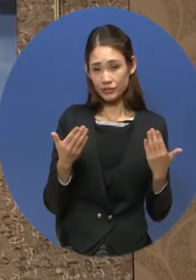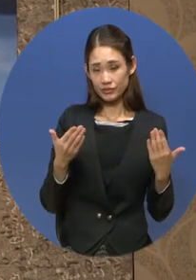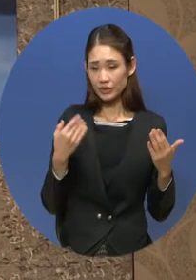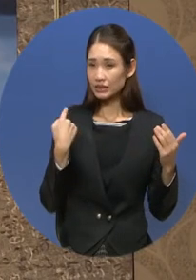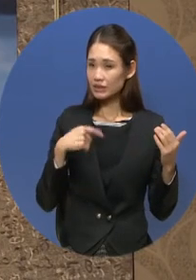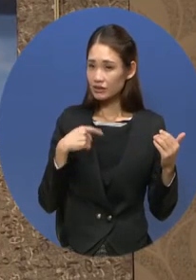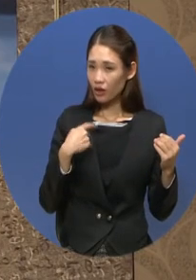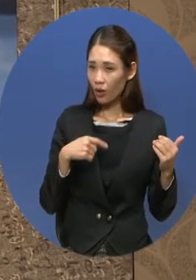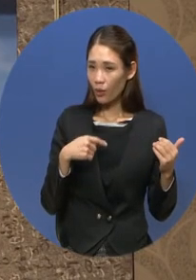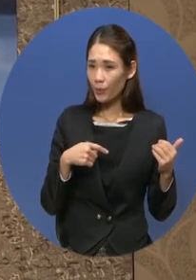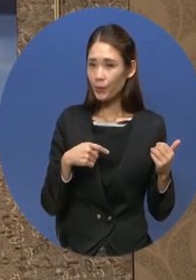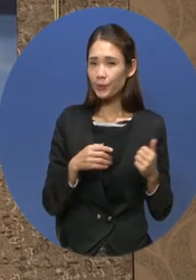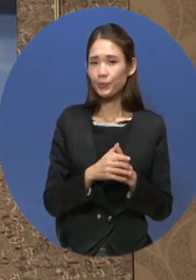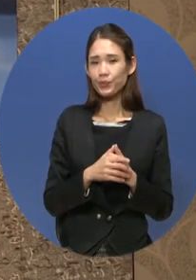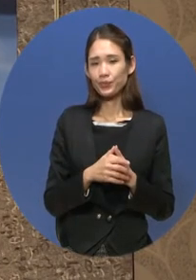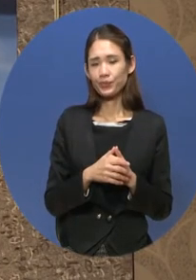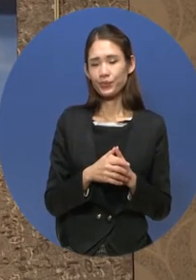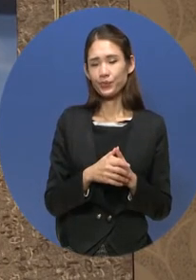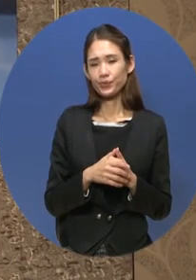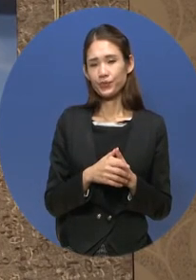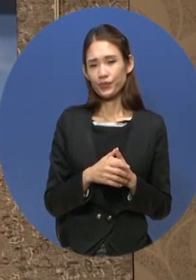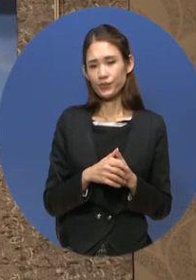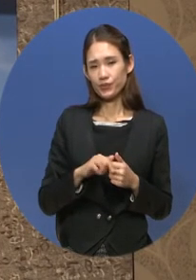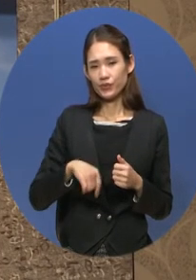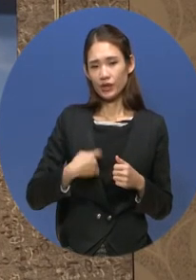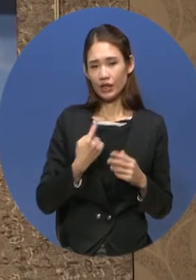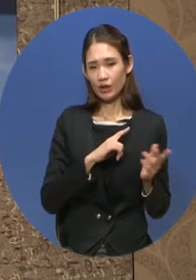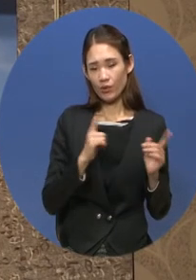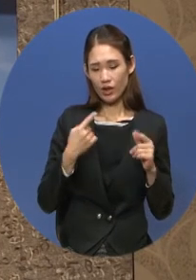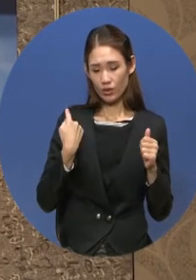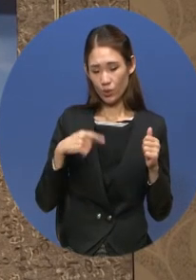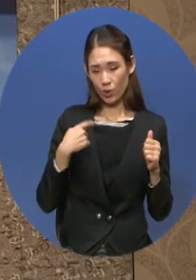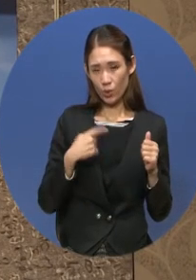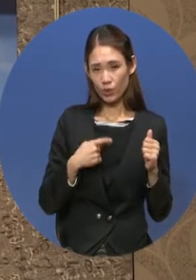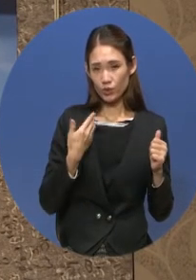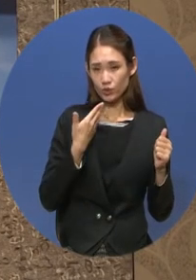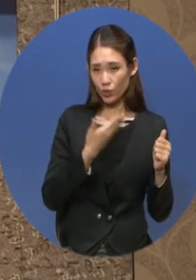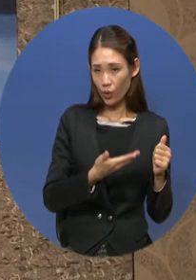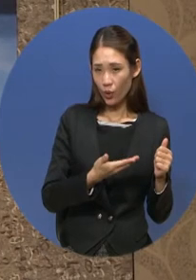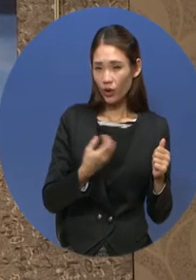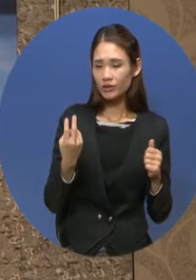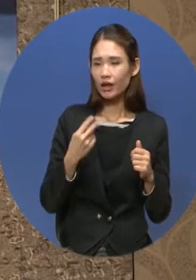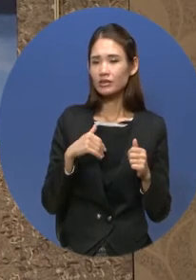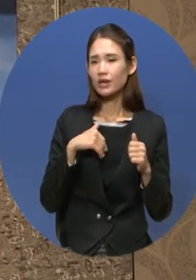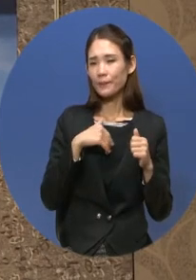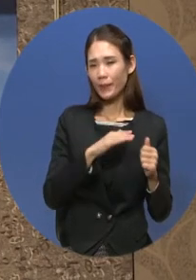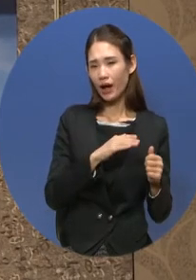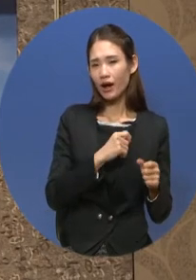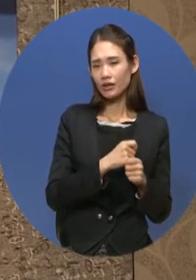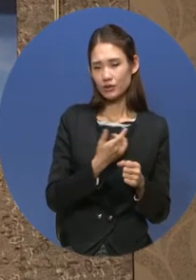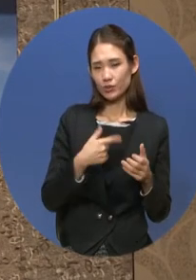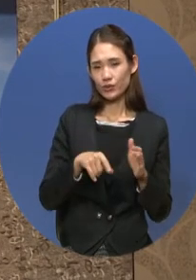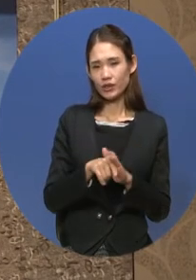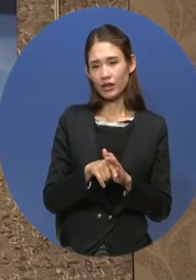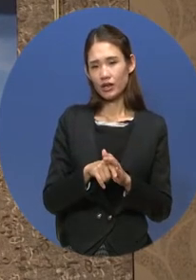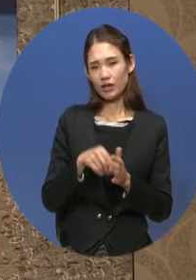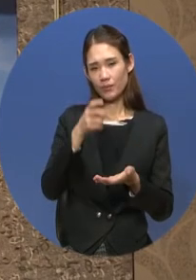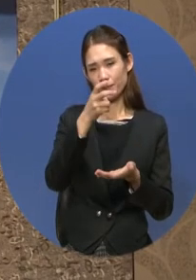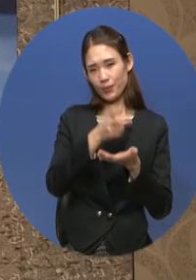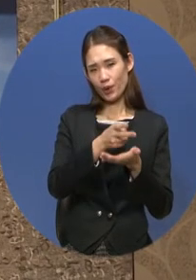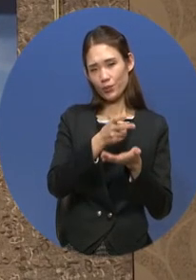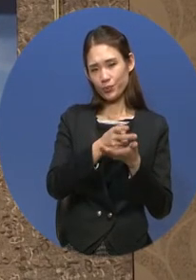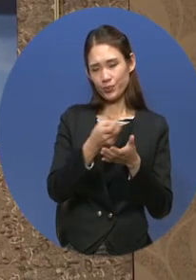해주면서 그들에게 직업교육이라든가 자활교육 같은 걸 시켜서 다시 사회로 내보낼 수 있는 그런 조례가